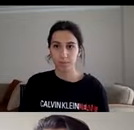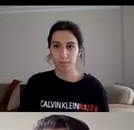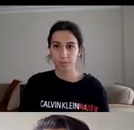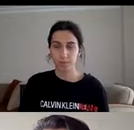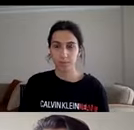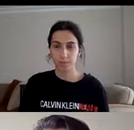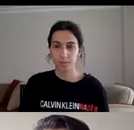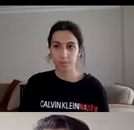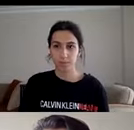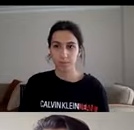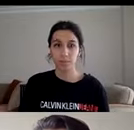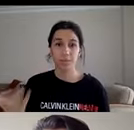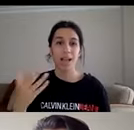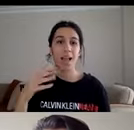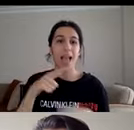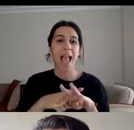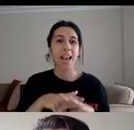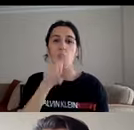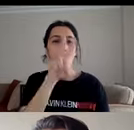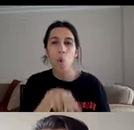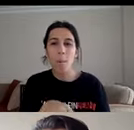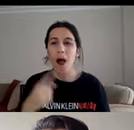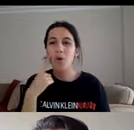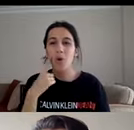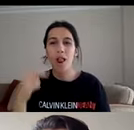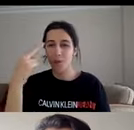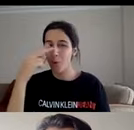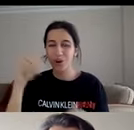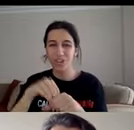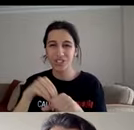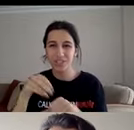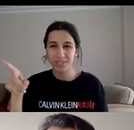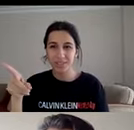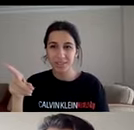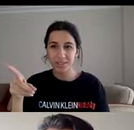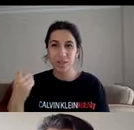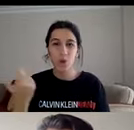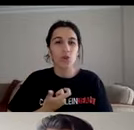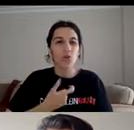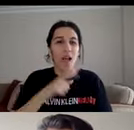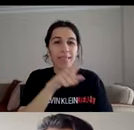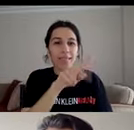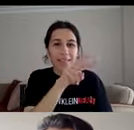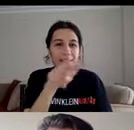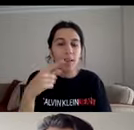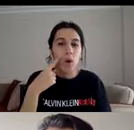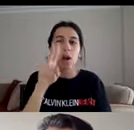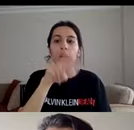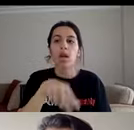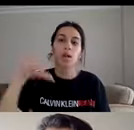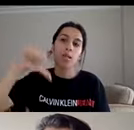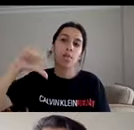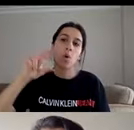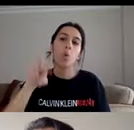Maalesef ekran okuyucular sesli güvenlik kodlarını, güvenlik kodlarını, CAPTCHA adlı bu güvenlik